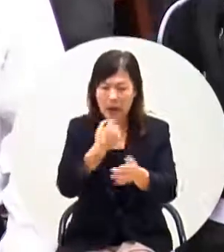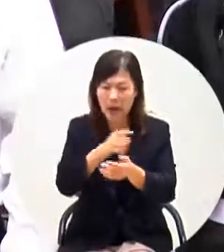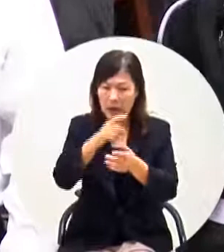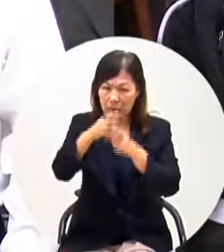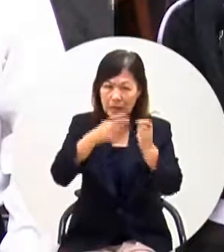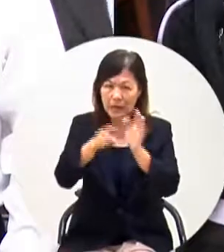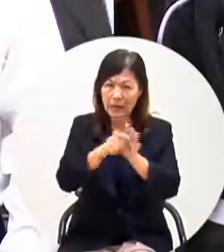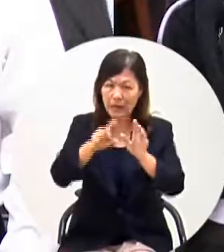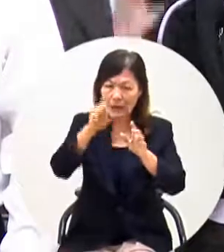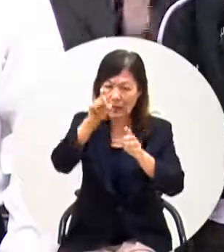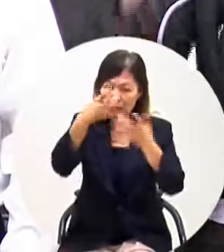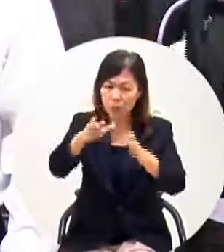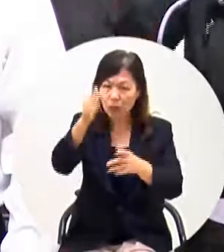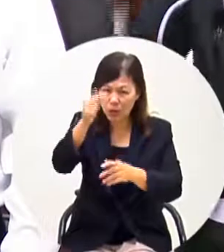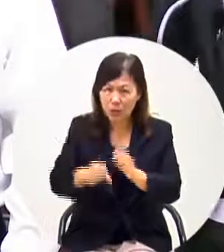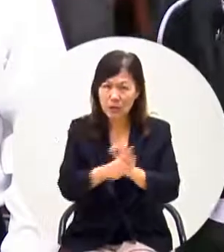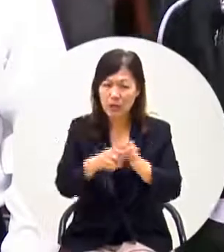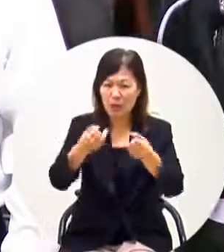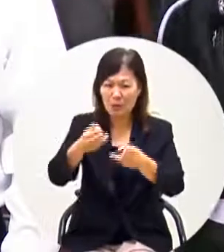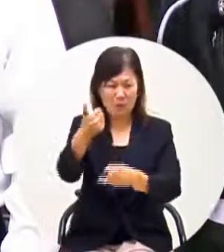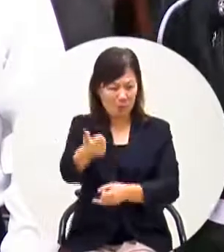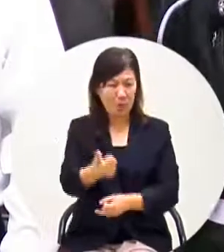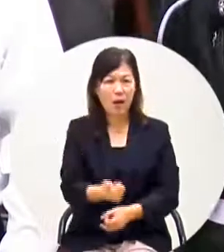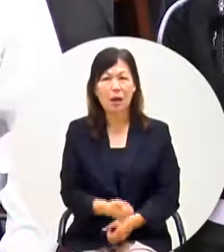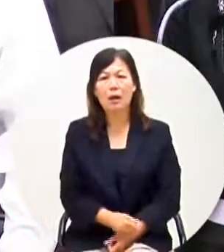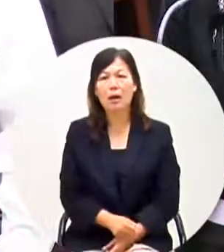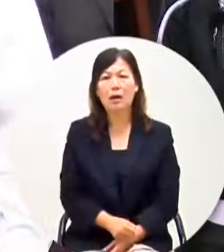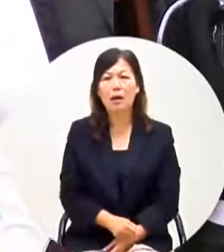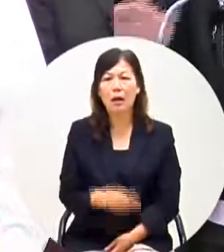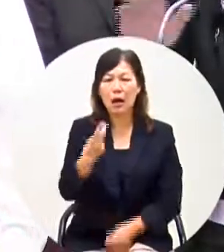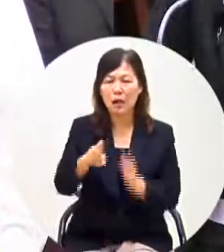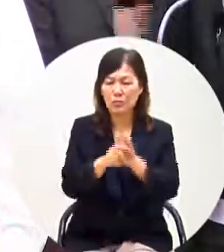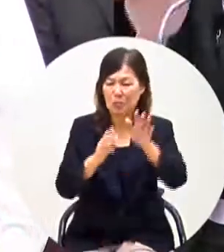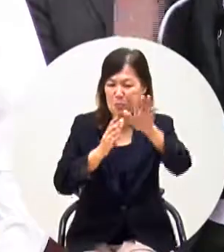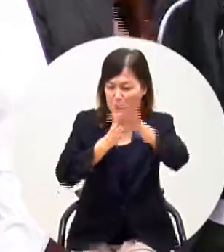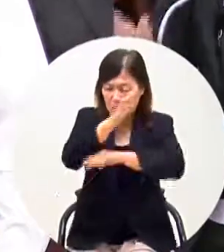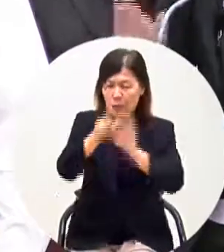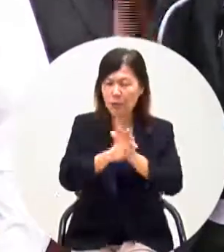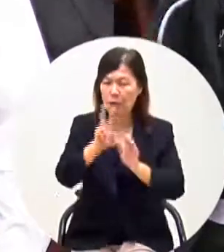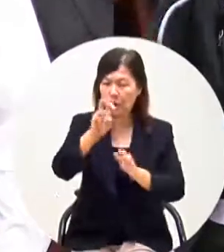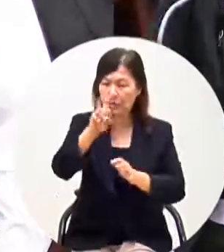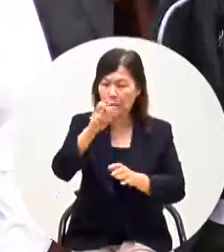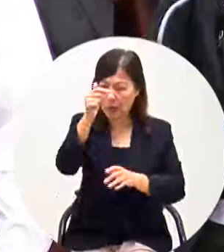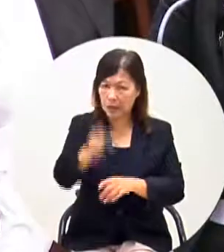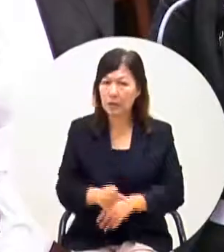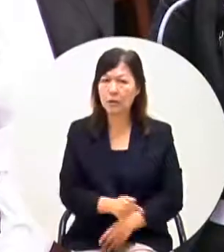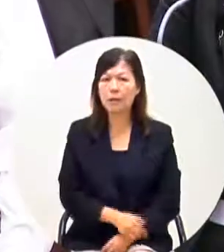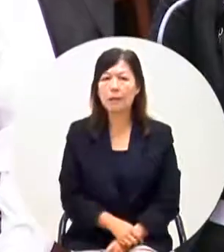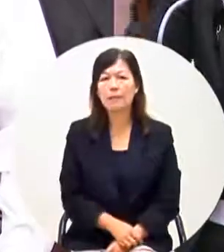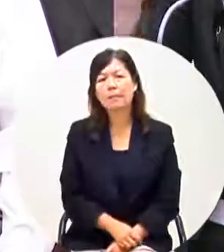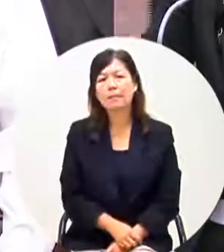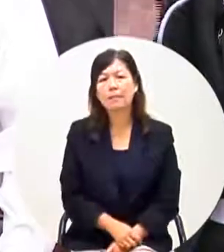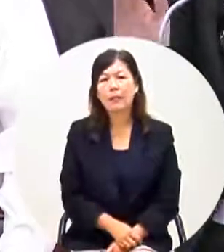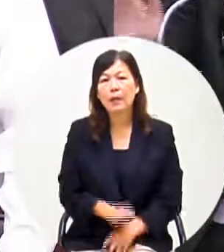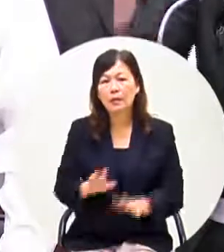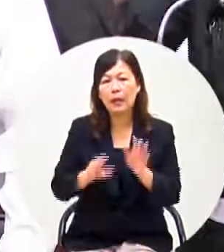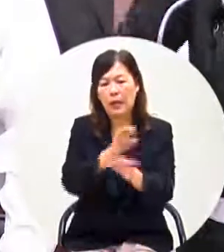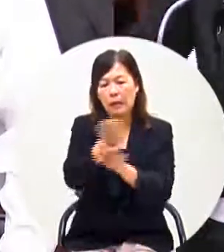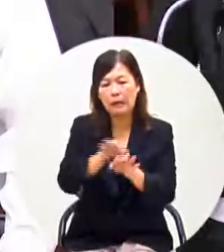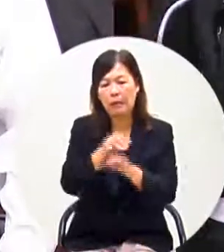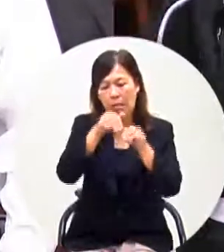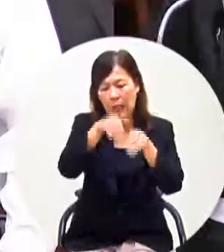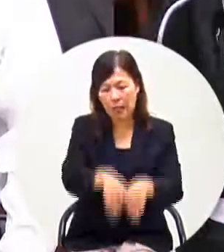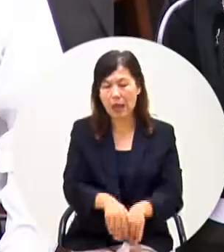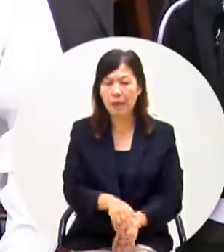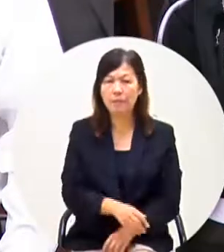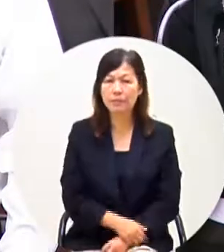够好的啊，佮收佮超过22亿啊！现在景气一片萧条，百姓的荷包已经